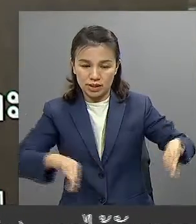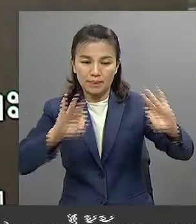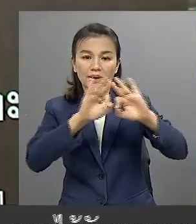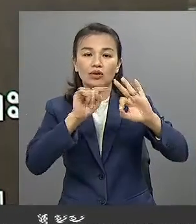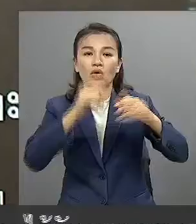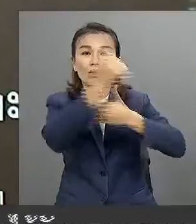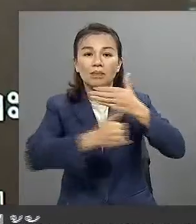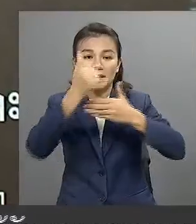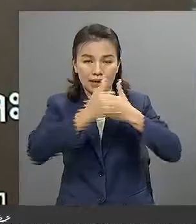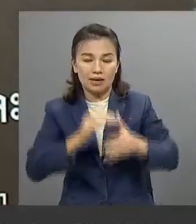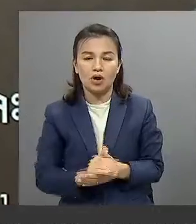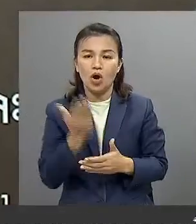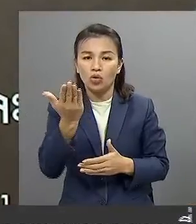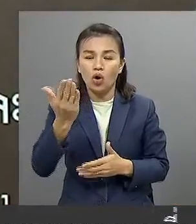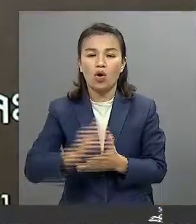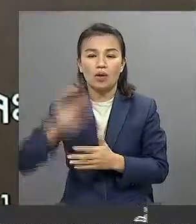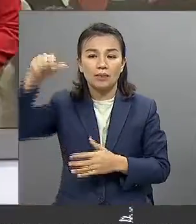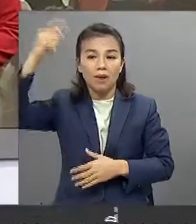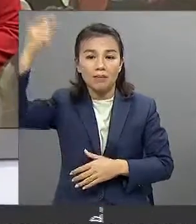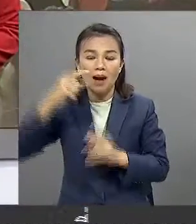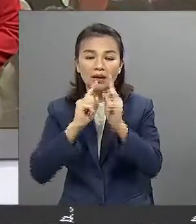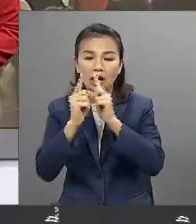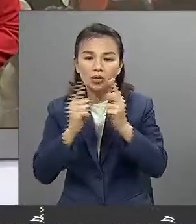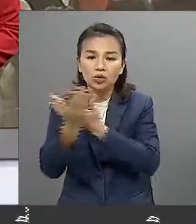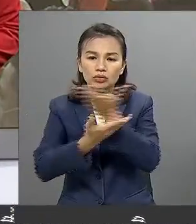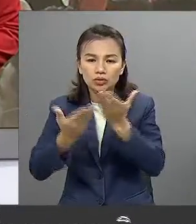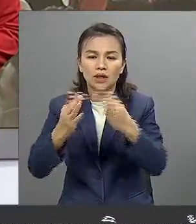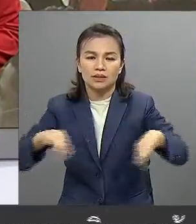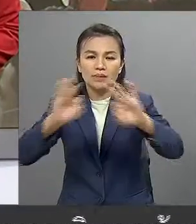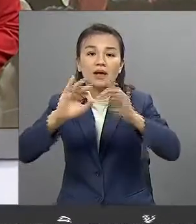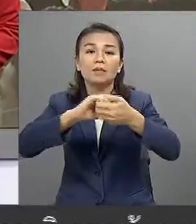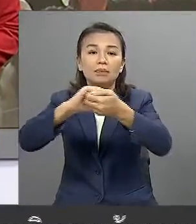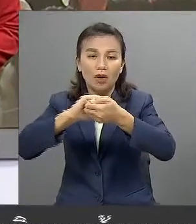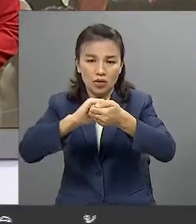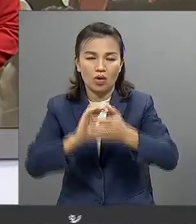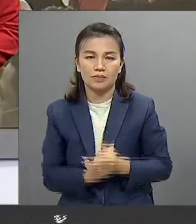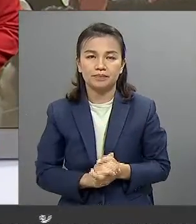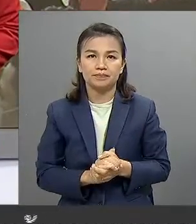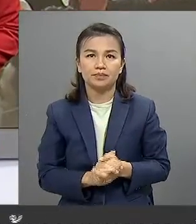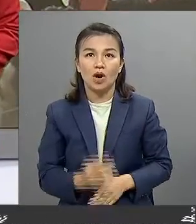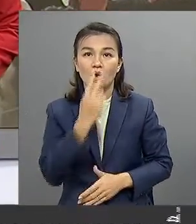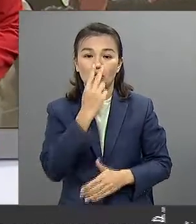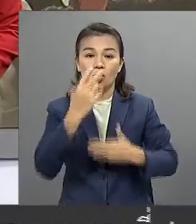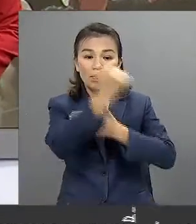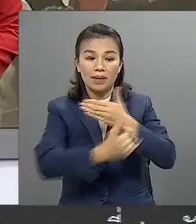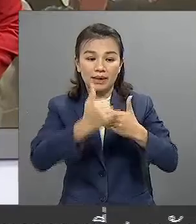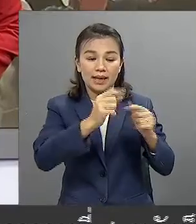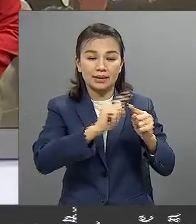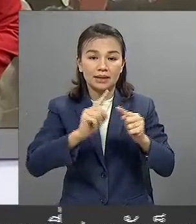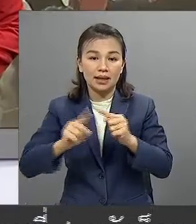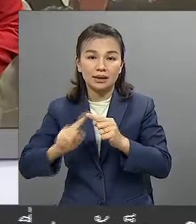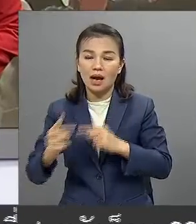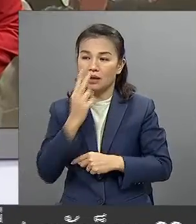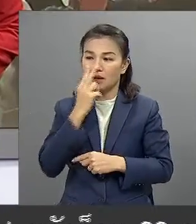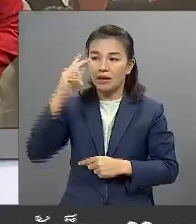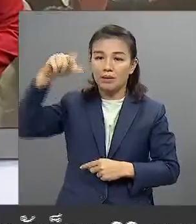ใช้การเจรจาและการปรองดองค่ะแต่ถ้าเราไปดูจุดยืนของแต่ละประเทศสมาชิกที่มีต่อการทำรัฐประหารใน